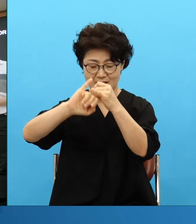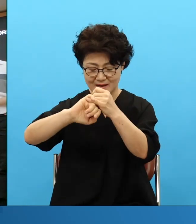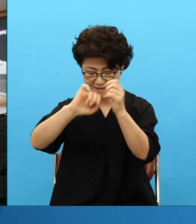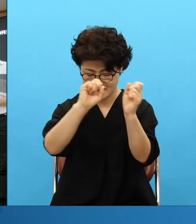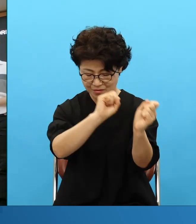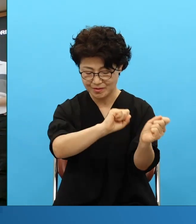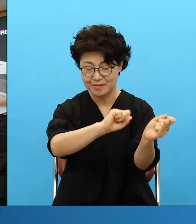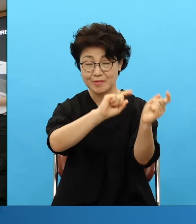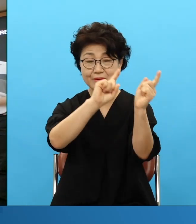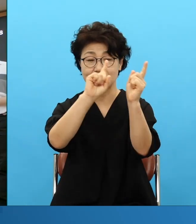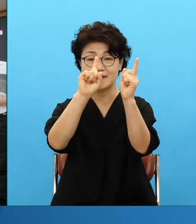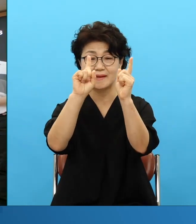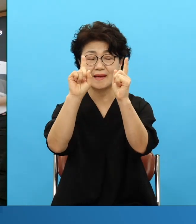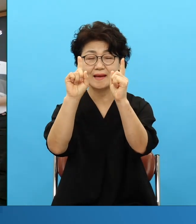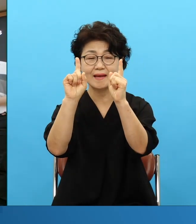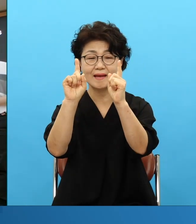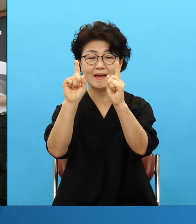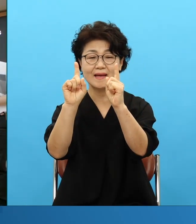회복되네.